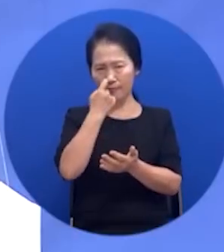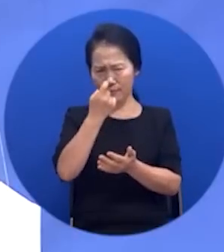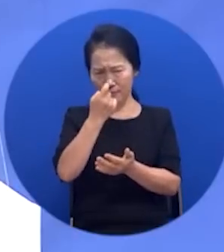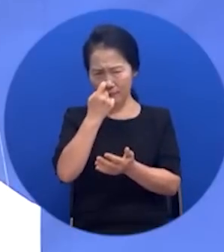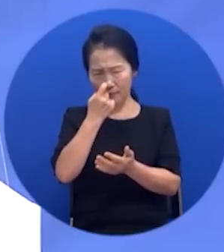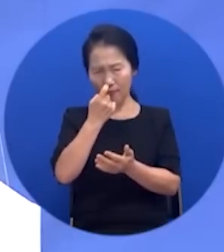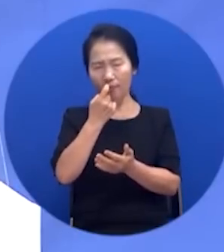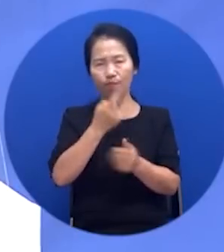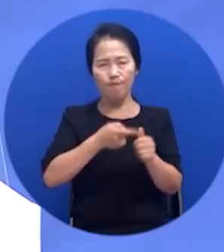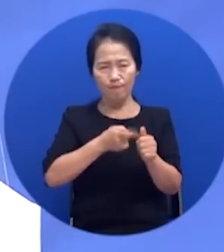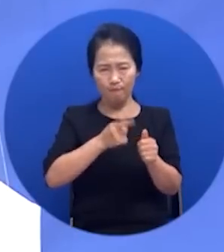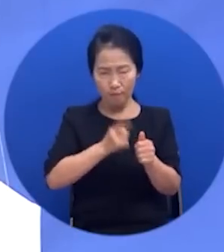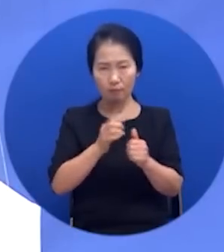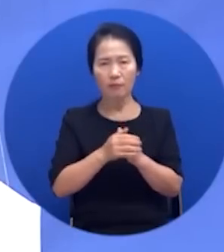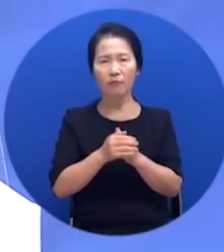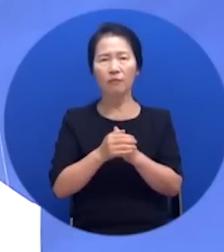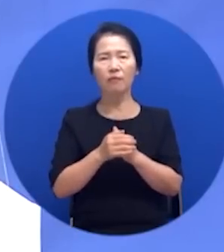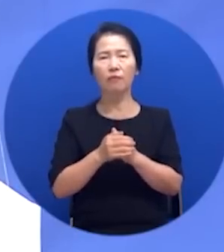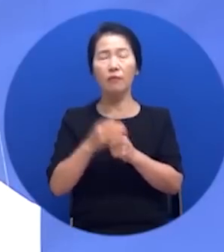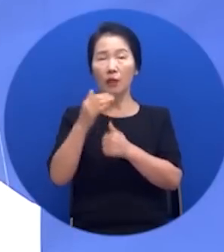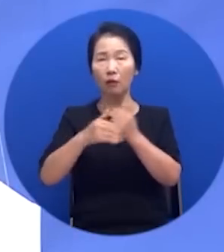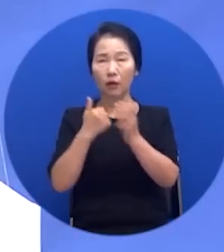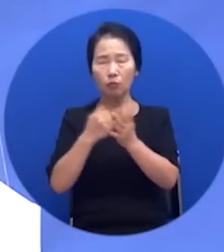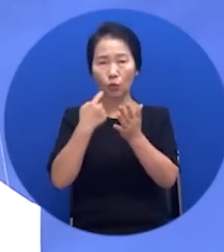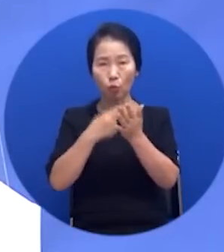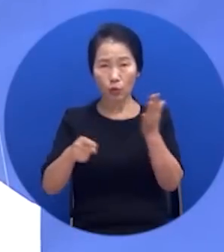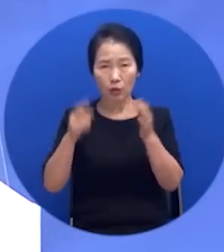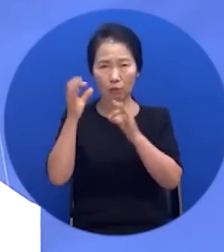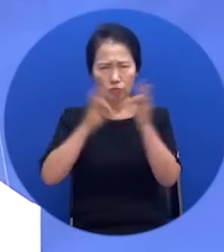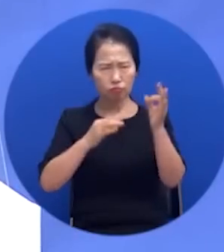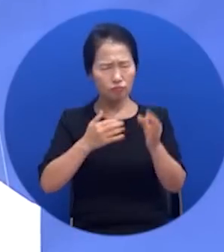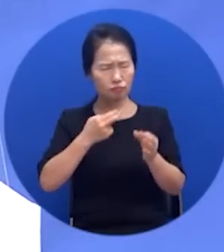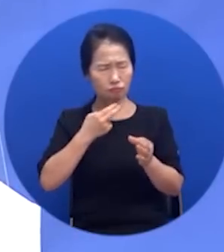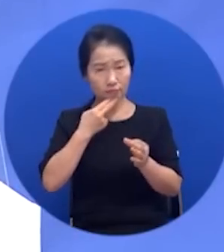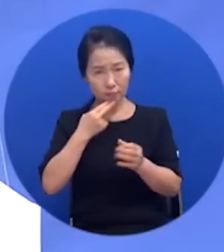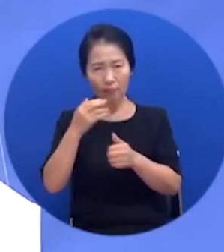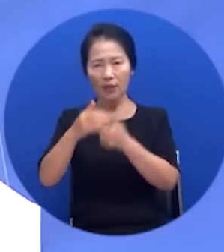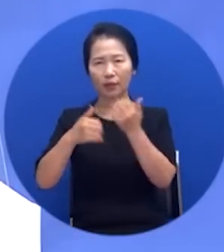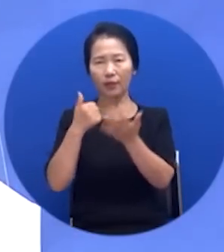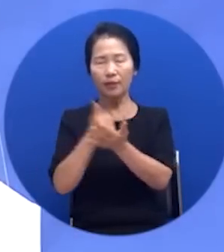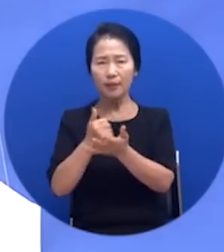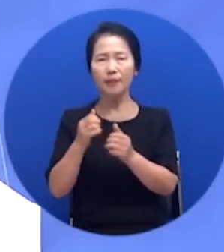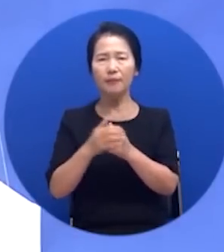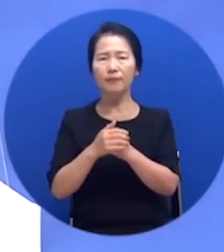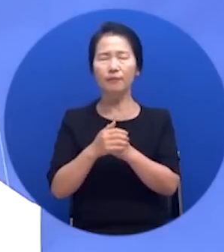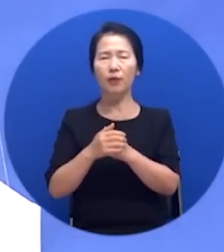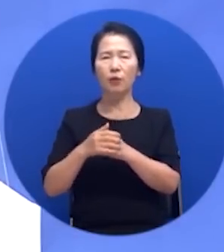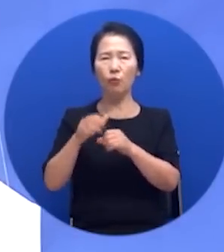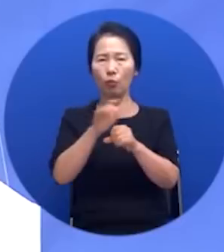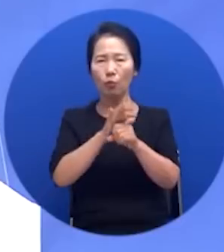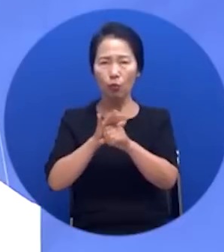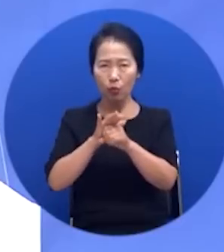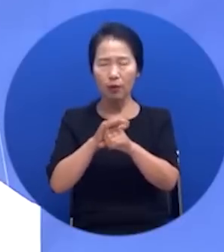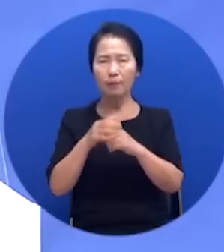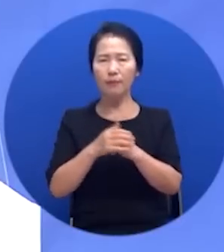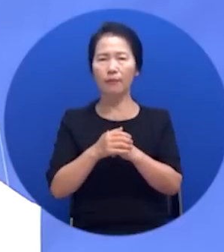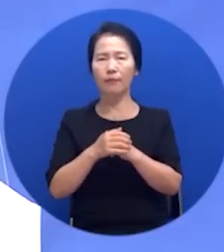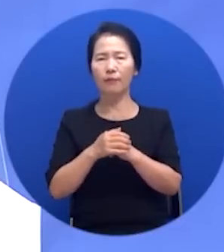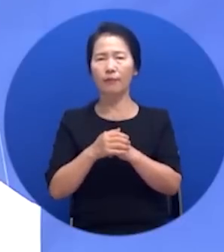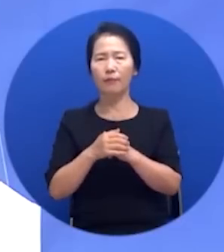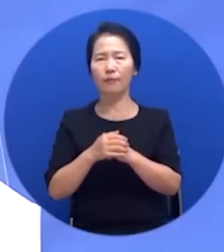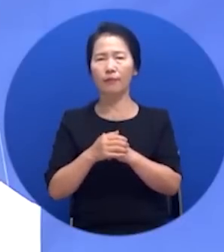결코 손해보지도 실수하지도 않으시는 하나님께서 코로나19 팬데믹의 고통의 상황을